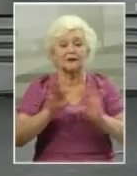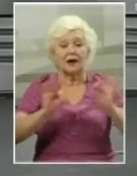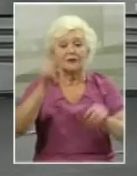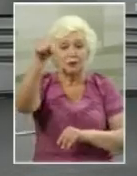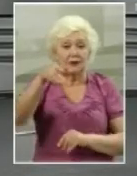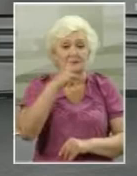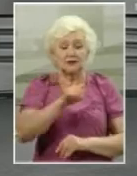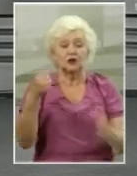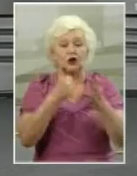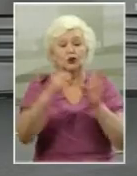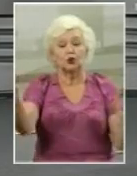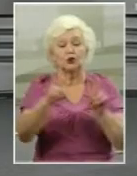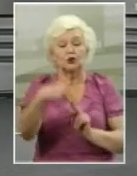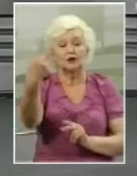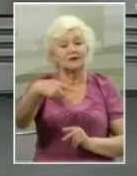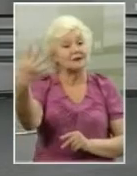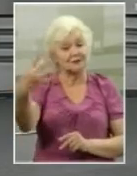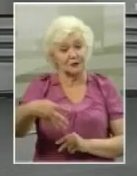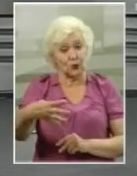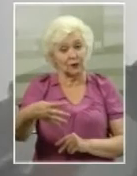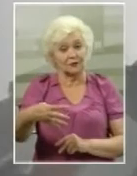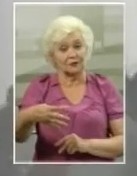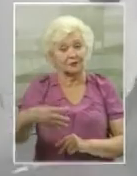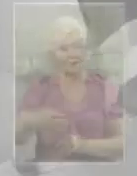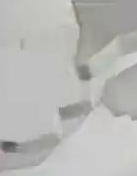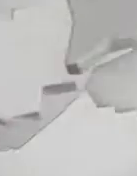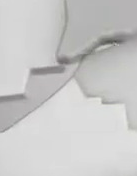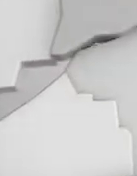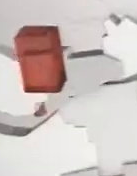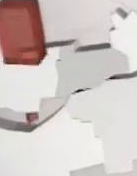на цю годину. До зустрічі о 20:40.